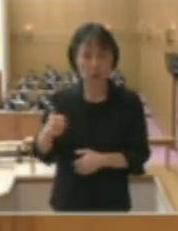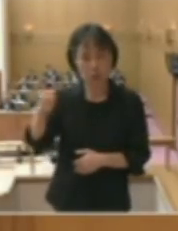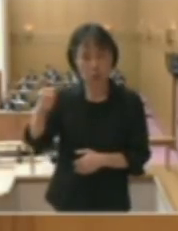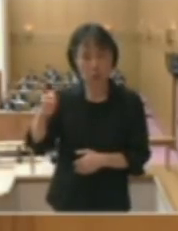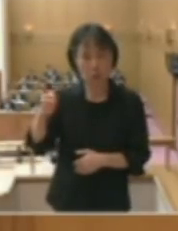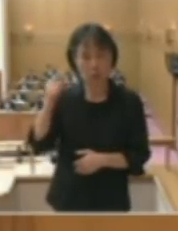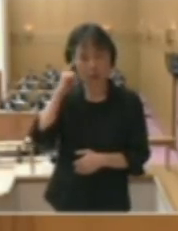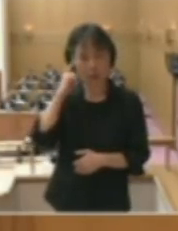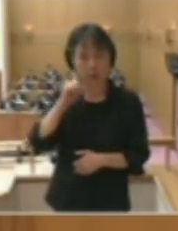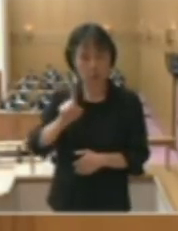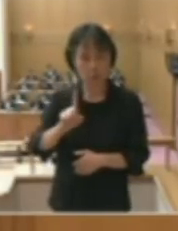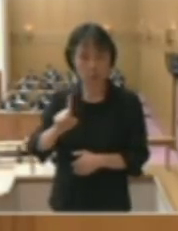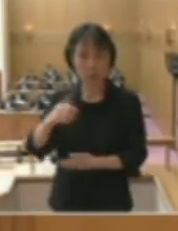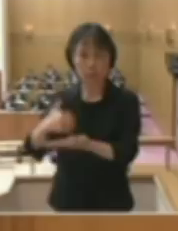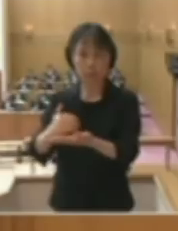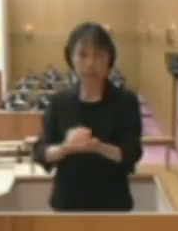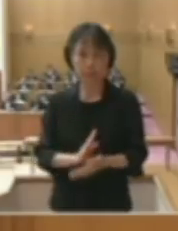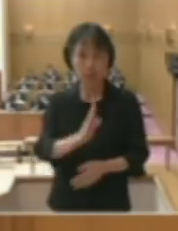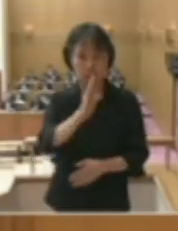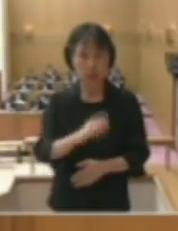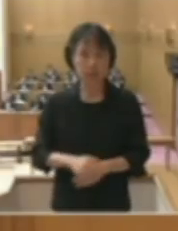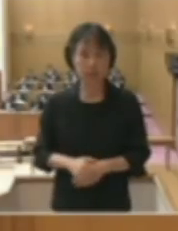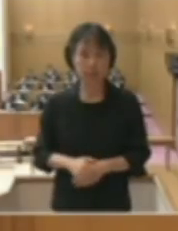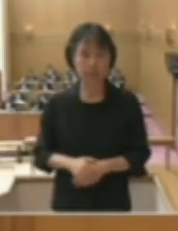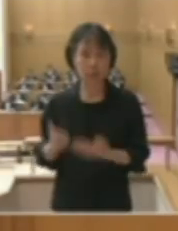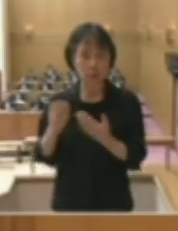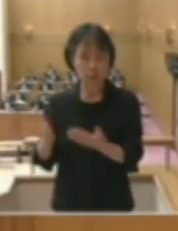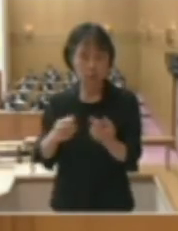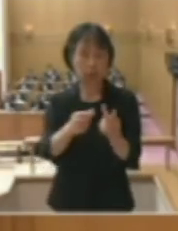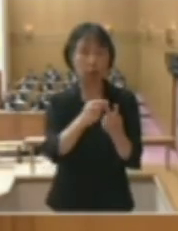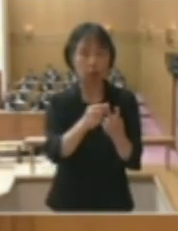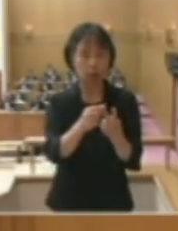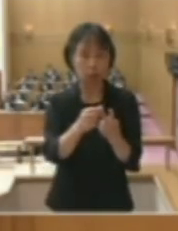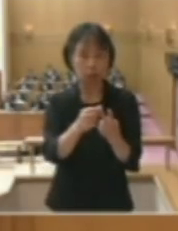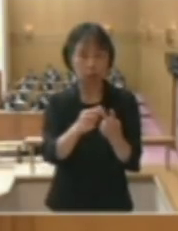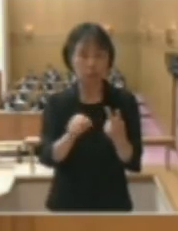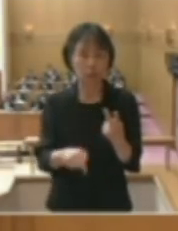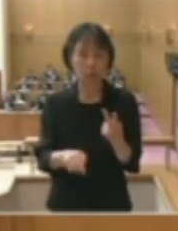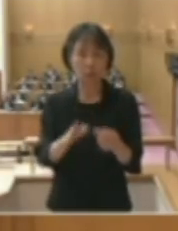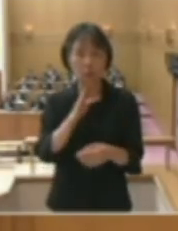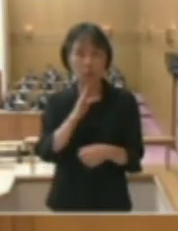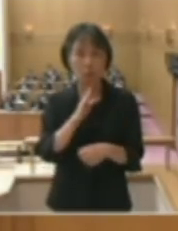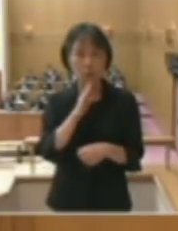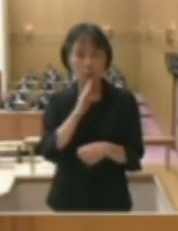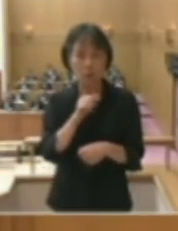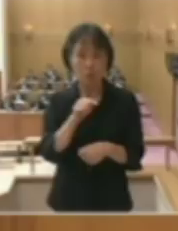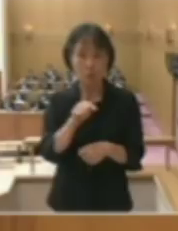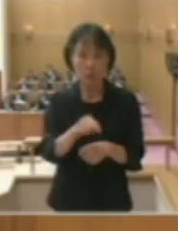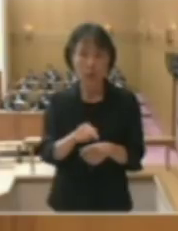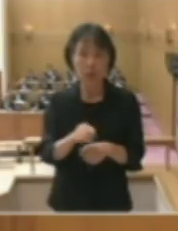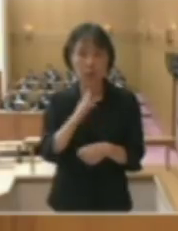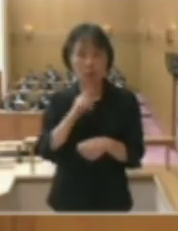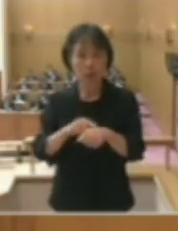ます。第2点目の質問は、市長、本件本質追求の